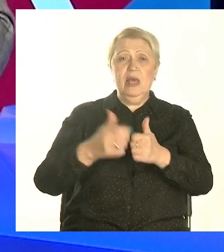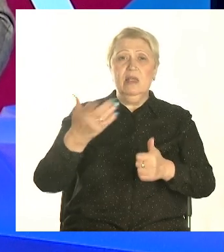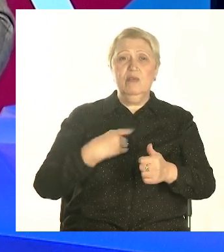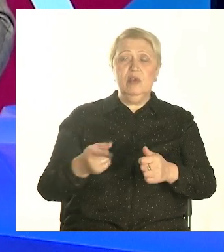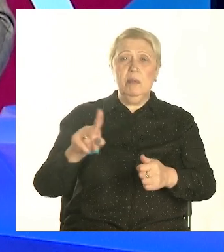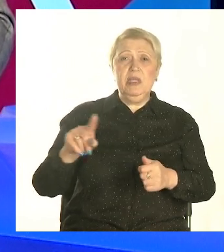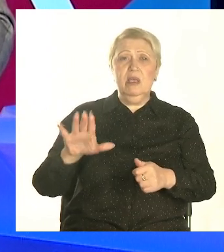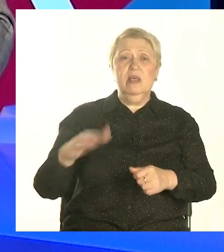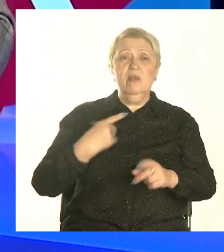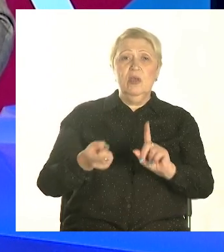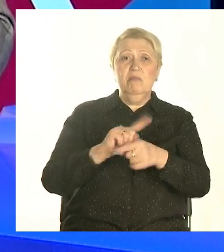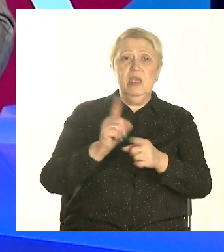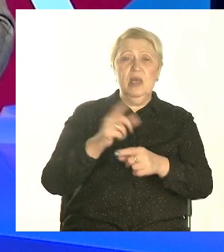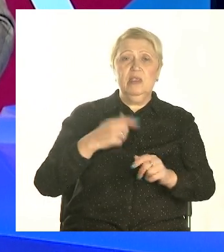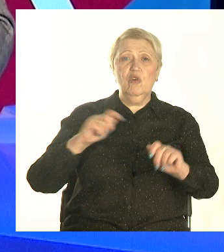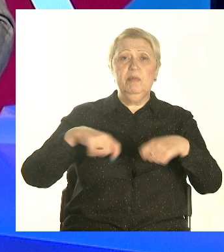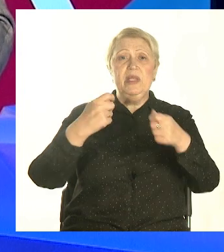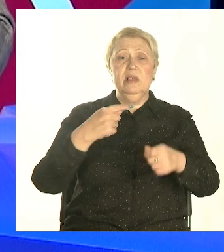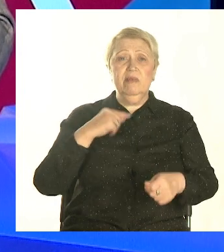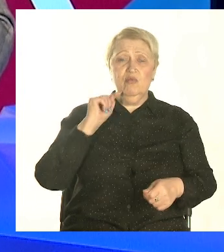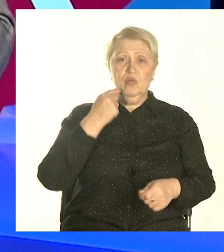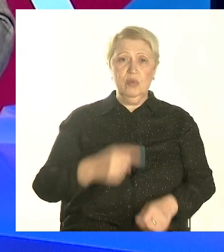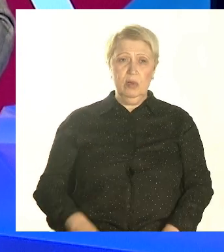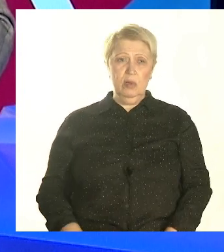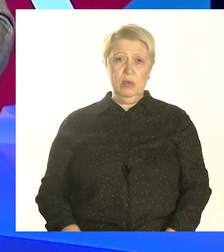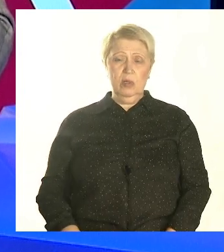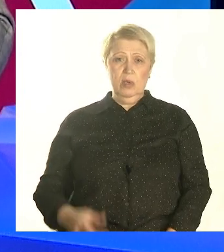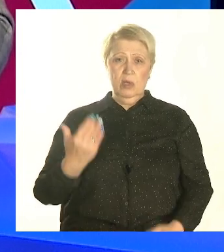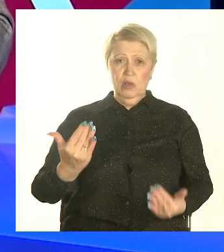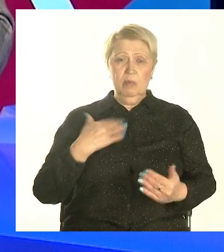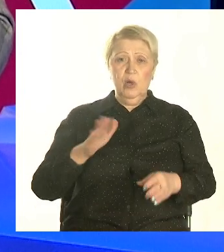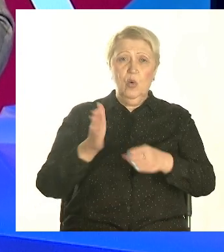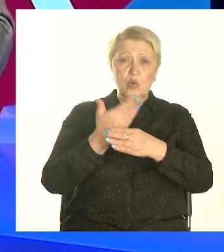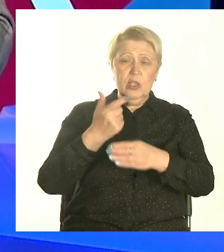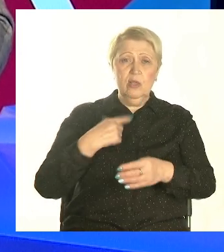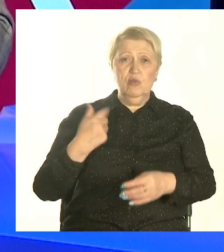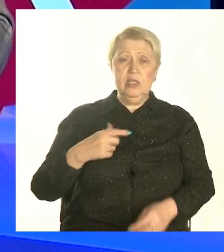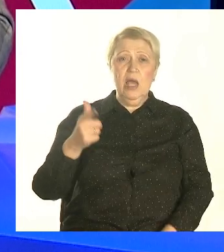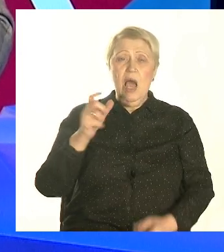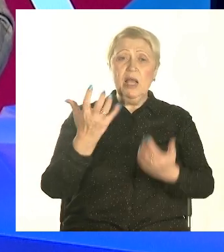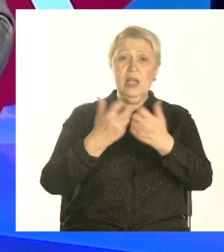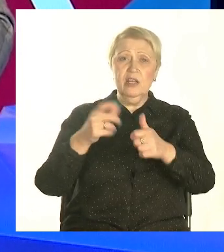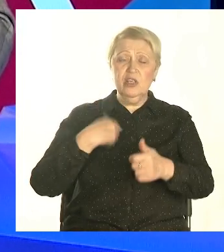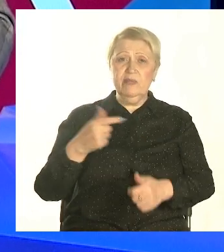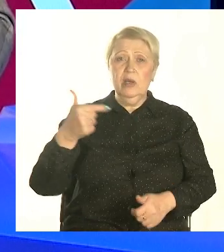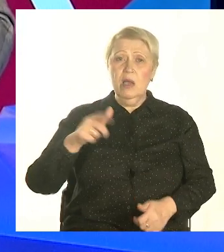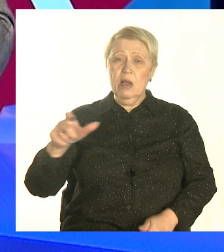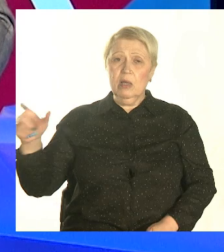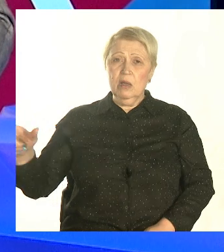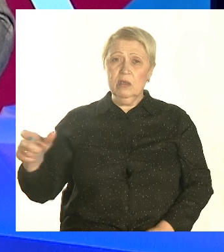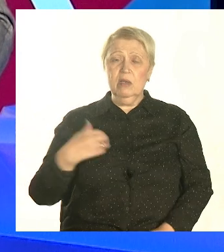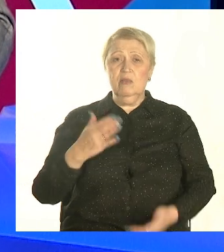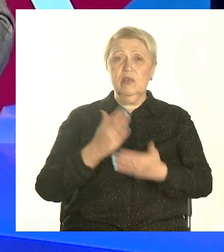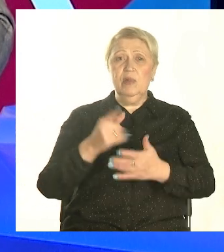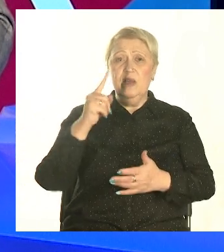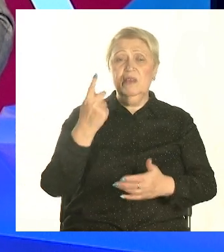невозможно предоставить им нам. Угу. Поэтому мы ушли от количества граждан, мы пошли по той же системе, которая была до этого, квадратные